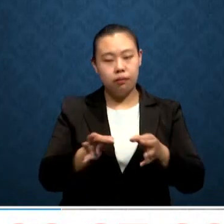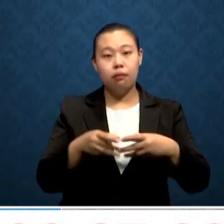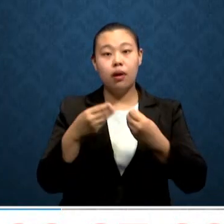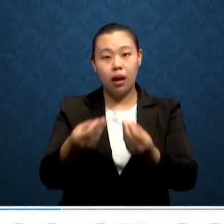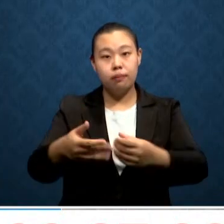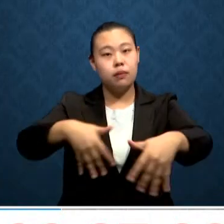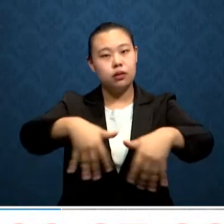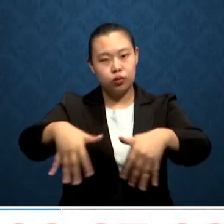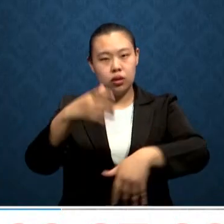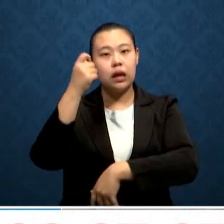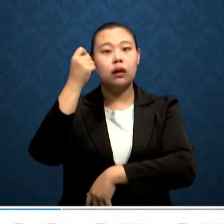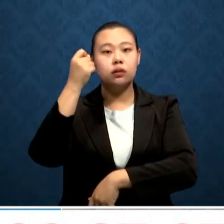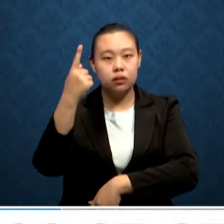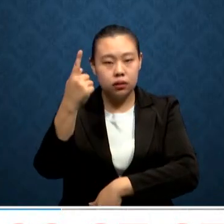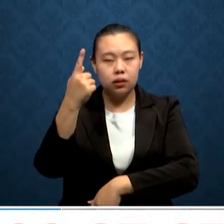บ้าน